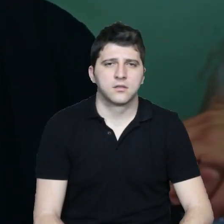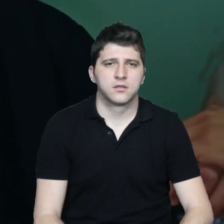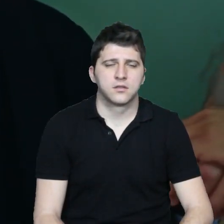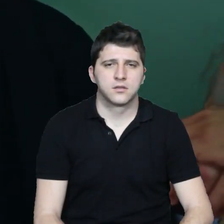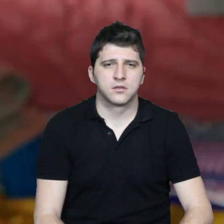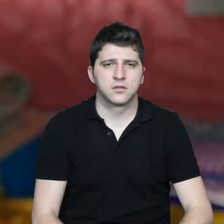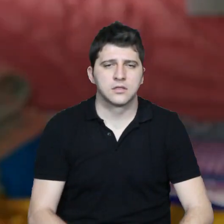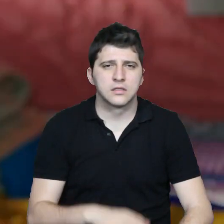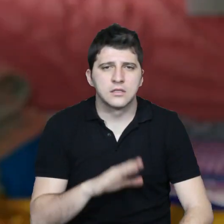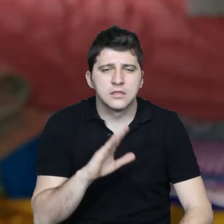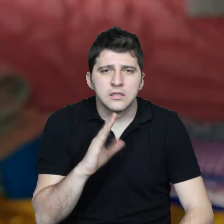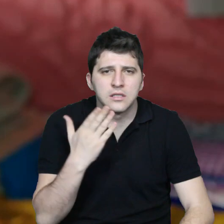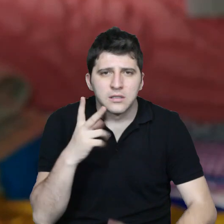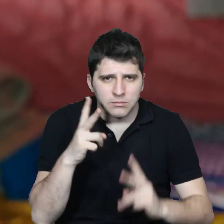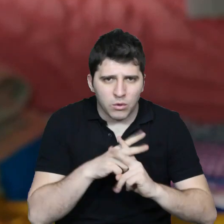Ejder mi?